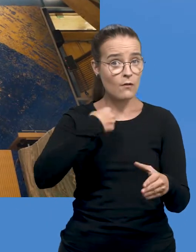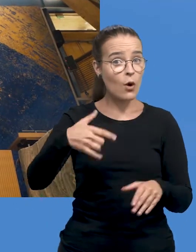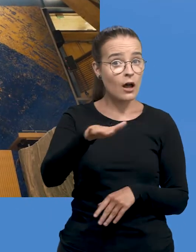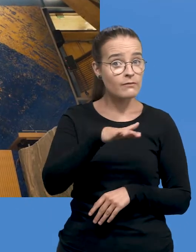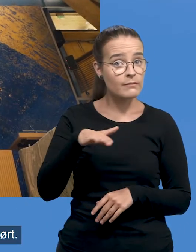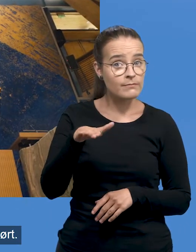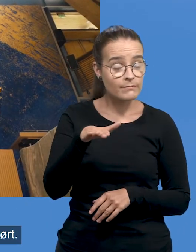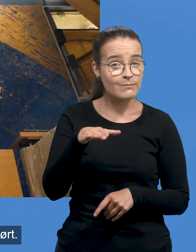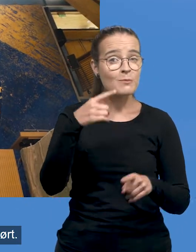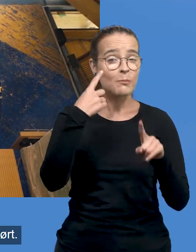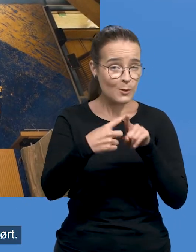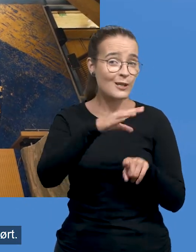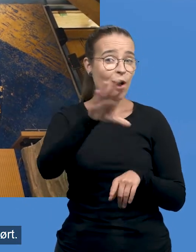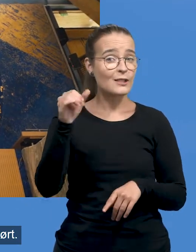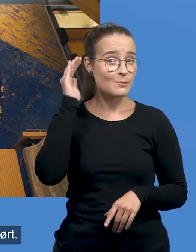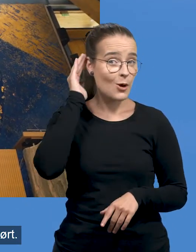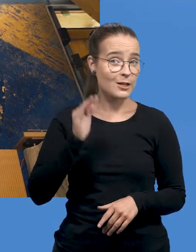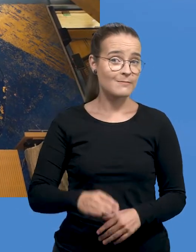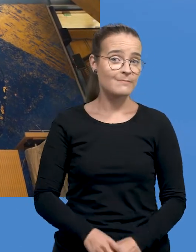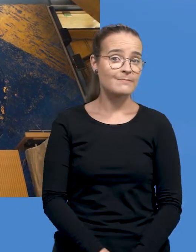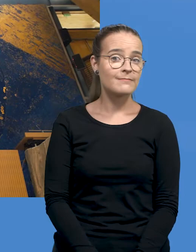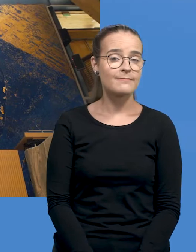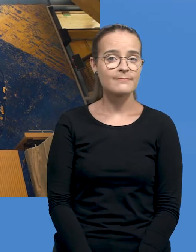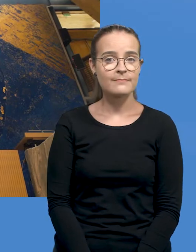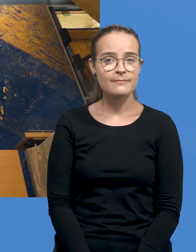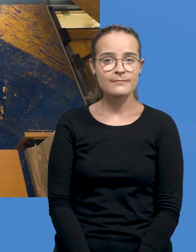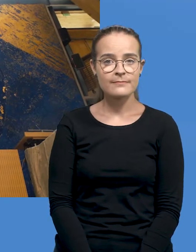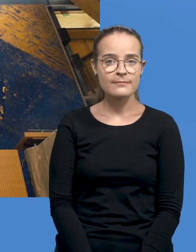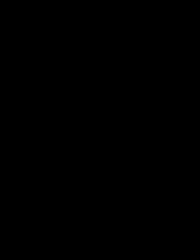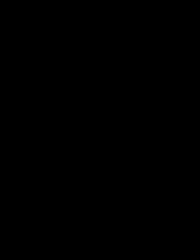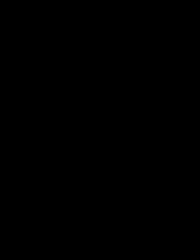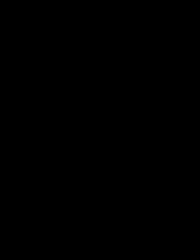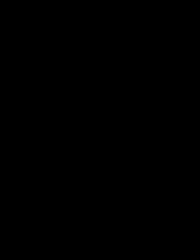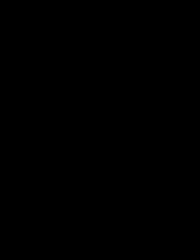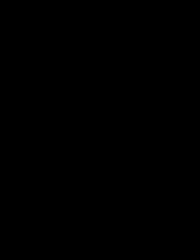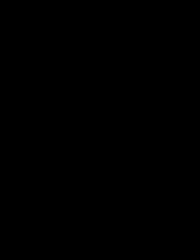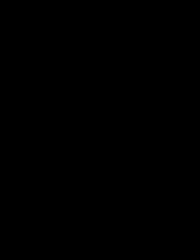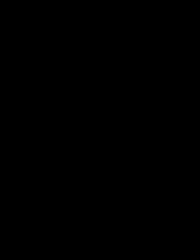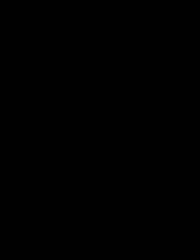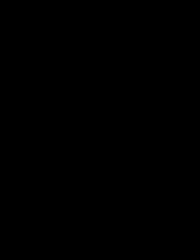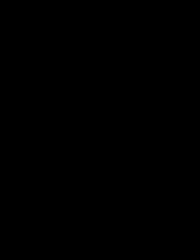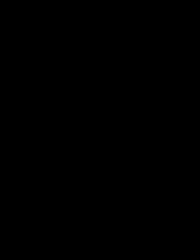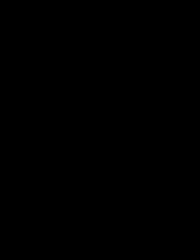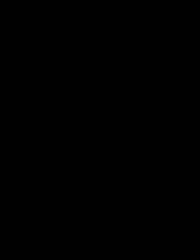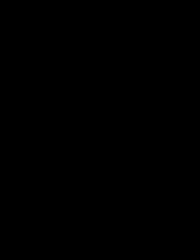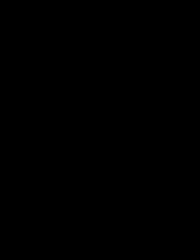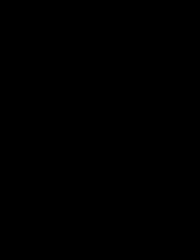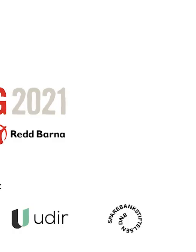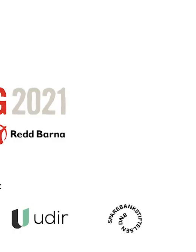vårt, og at alle skal bli hørt. Hun står ved podiet med det store veggmaleriet bak seg.